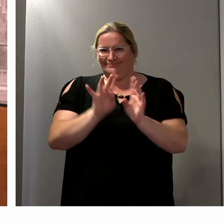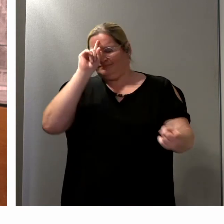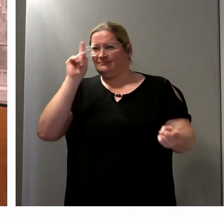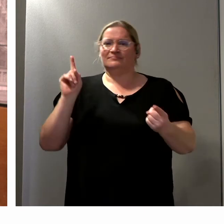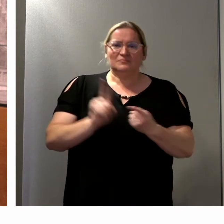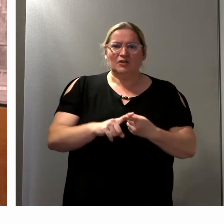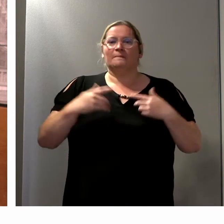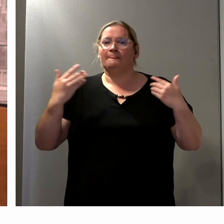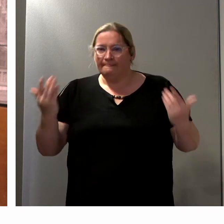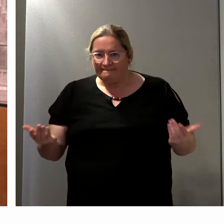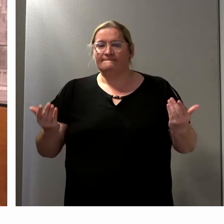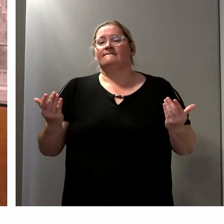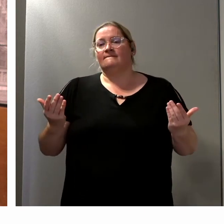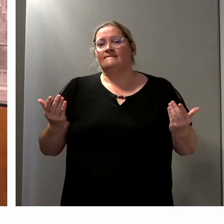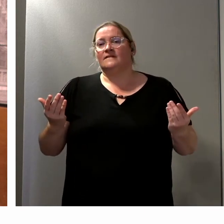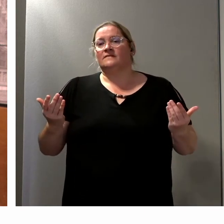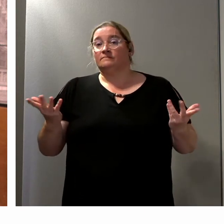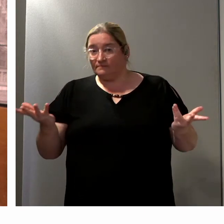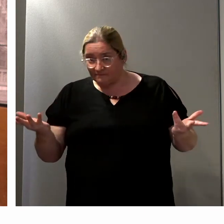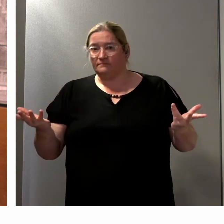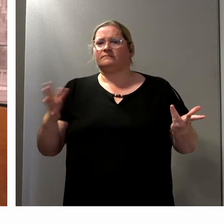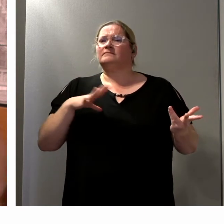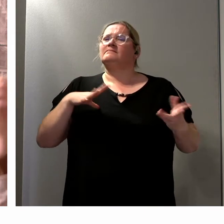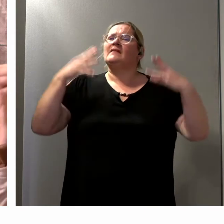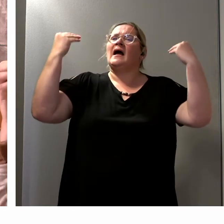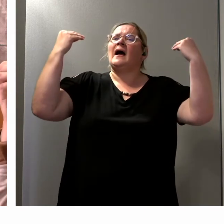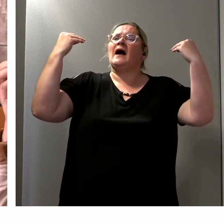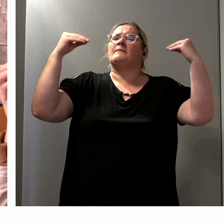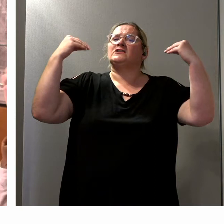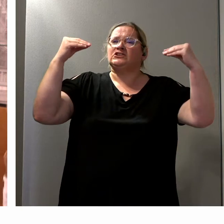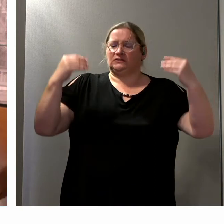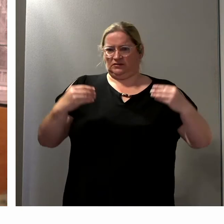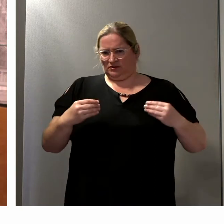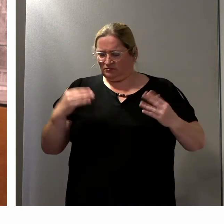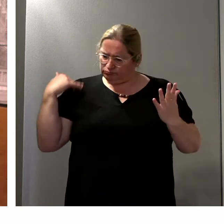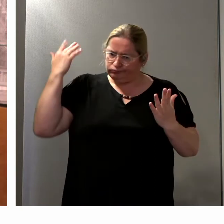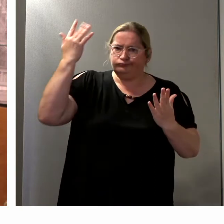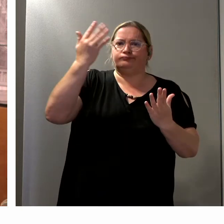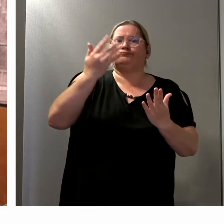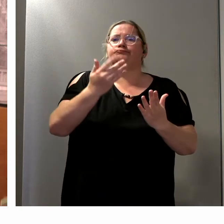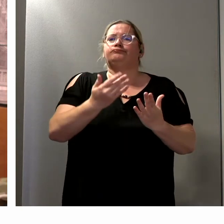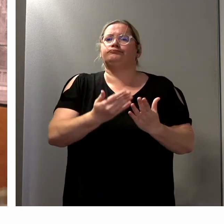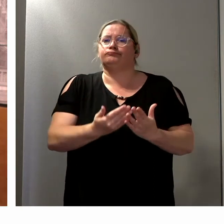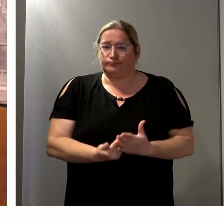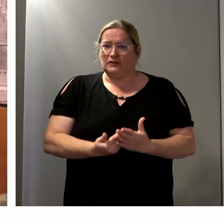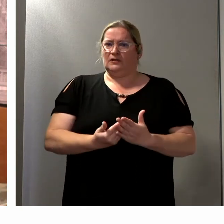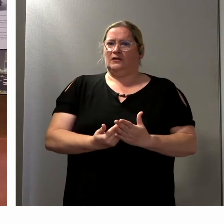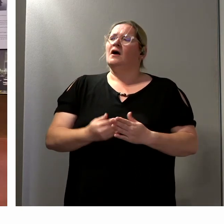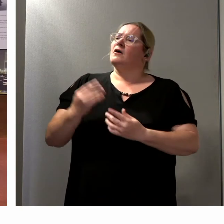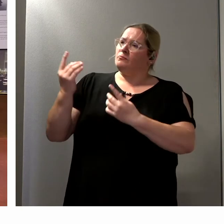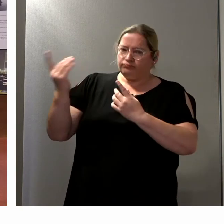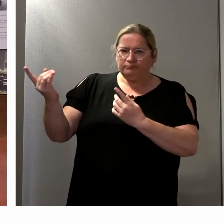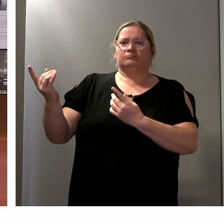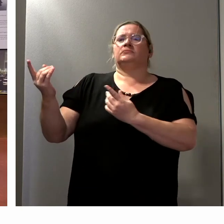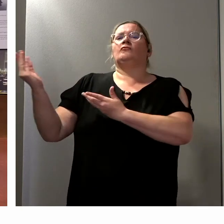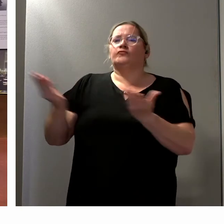différents marchés que nous avons mis en place depuis plusieurs mois et qui sont aujourd'hui à leur disposition.